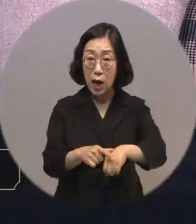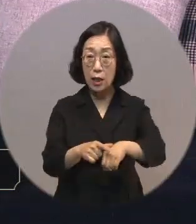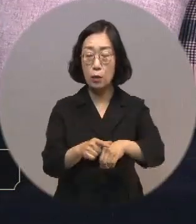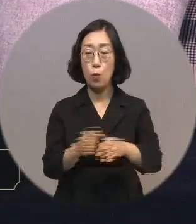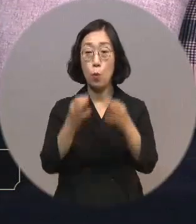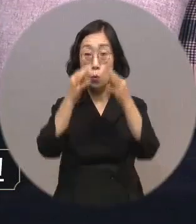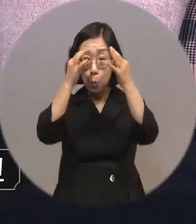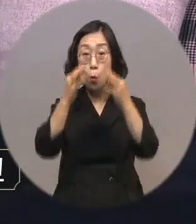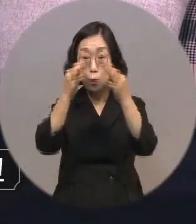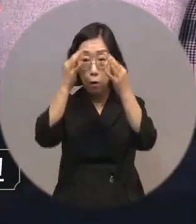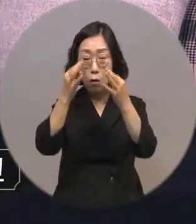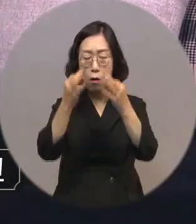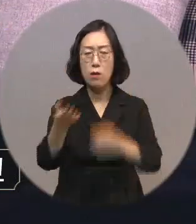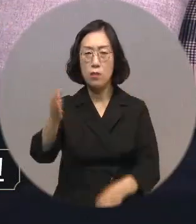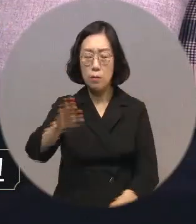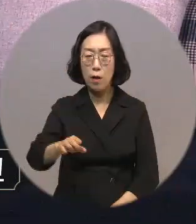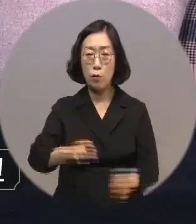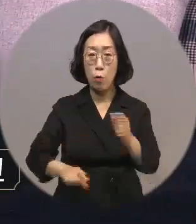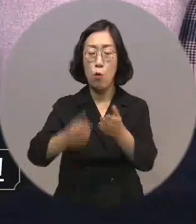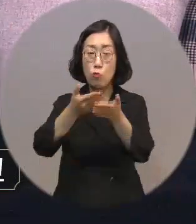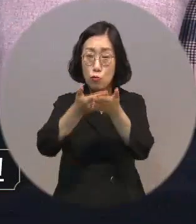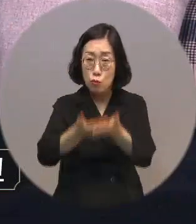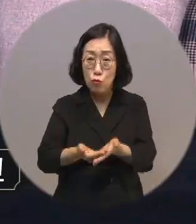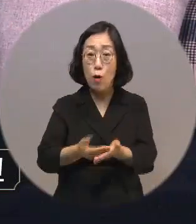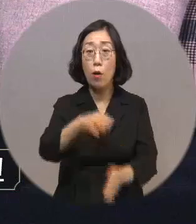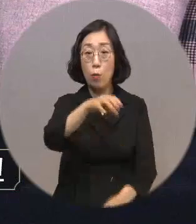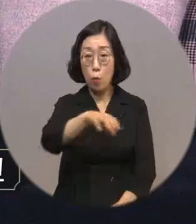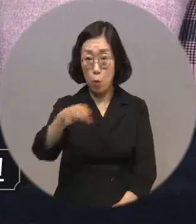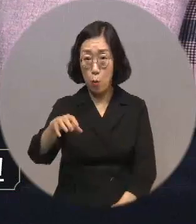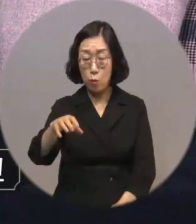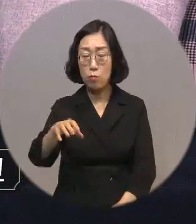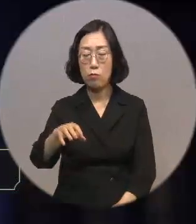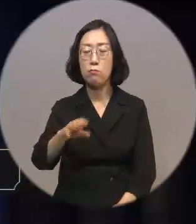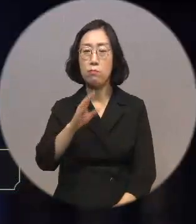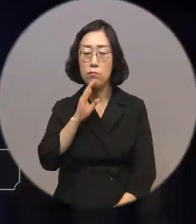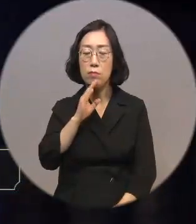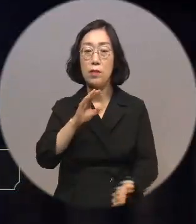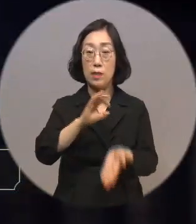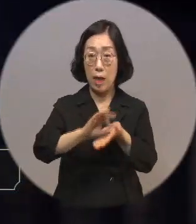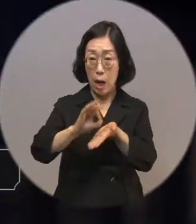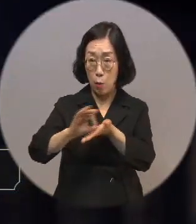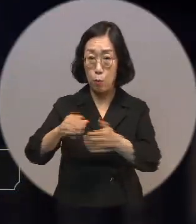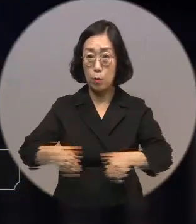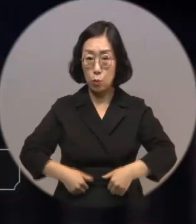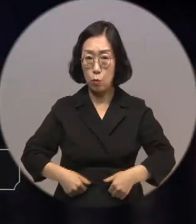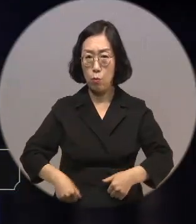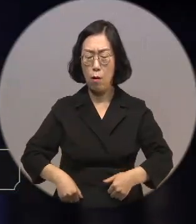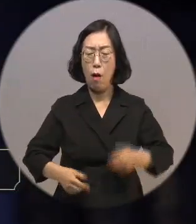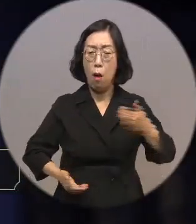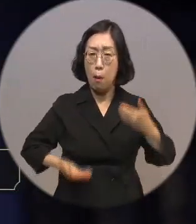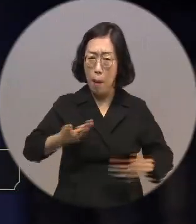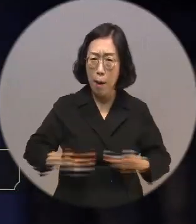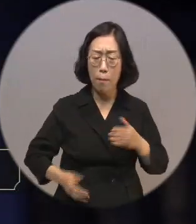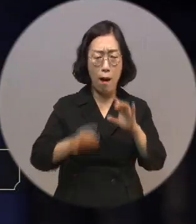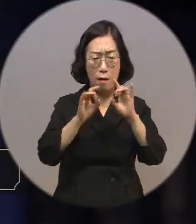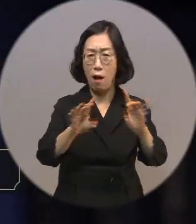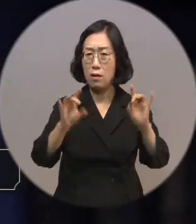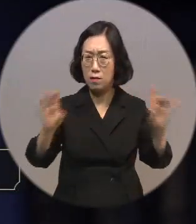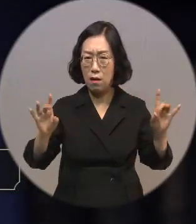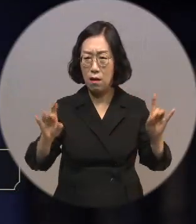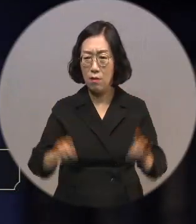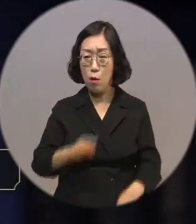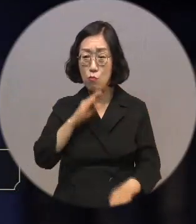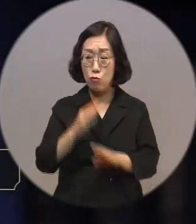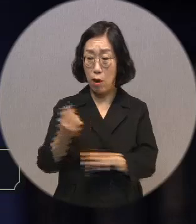쓰지만 이것을 조금 더 의미 있고 필요한 곳에 쓰면 좋겠다고 생각을 했고, 바쁘고 뭐 이런 상황들 때문에 북에서 온 직원을 챙길